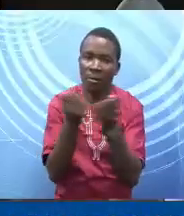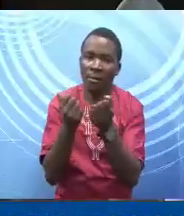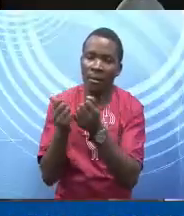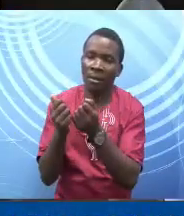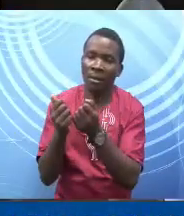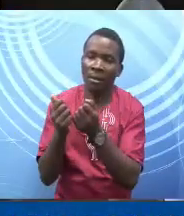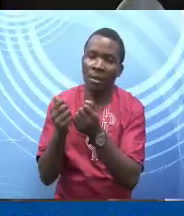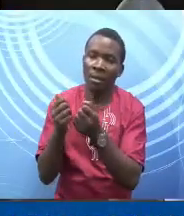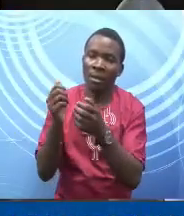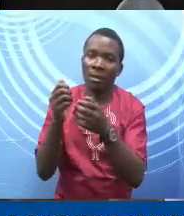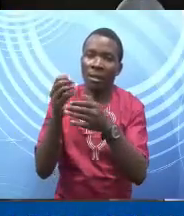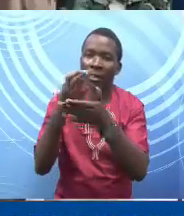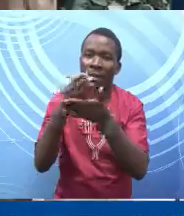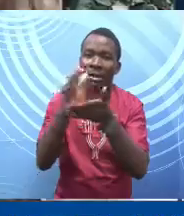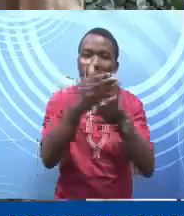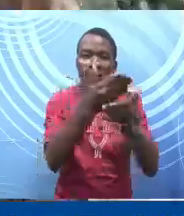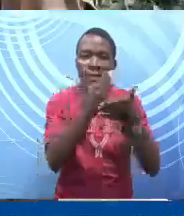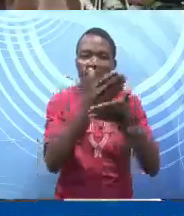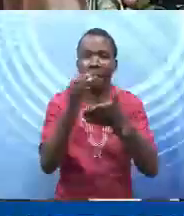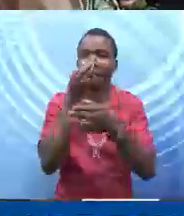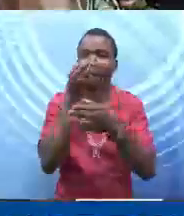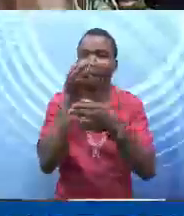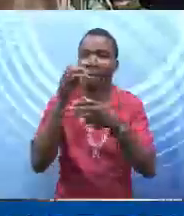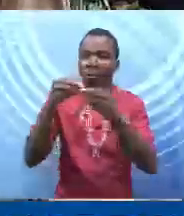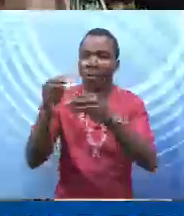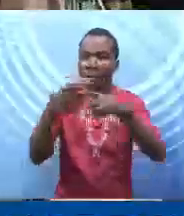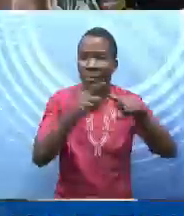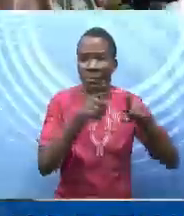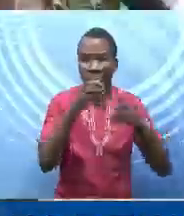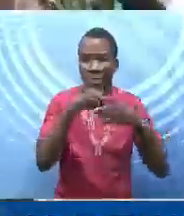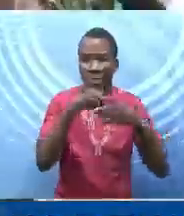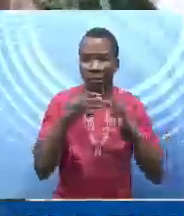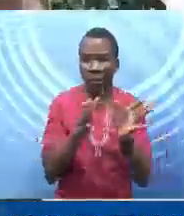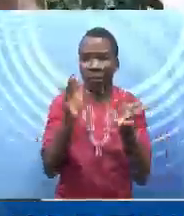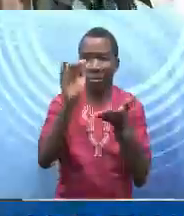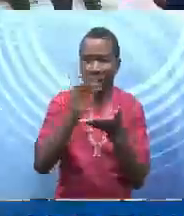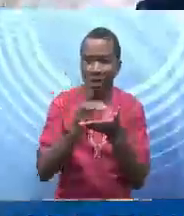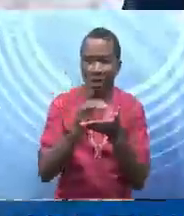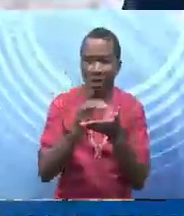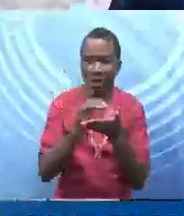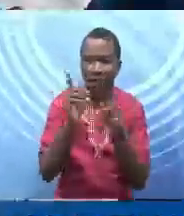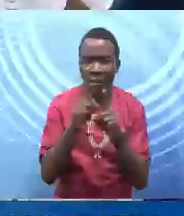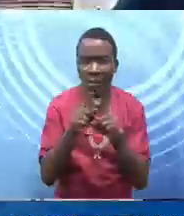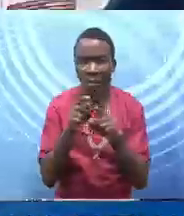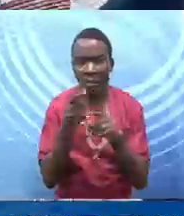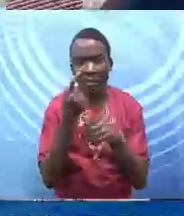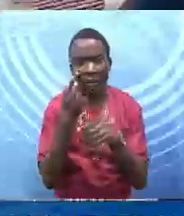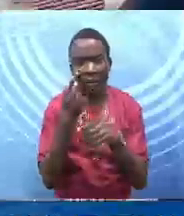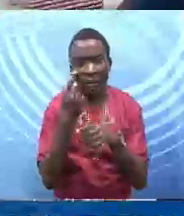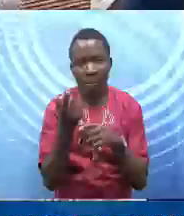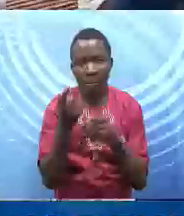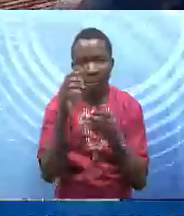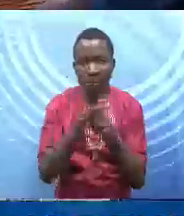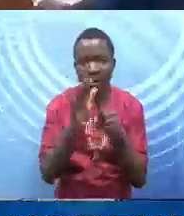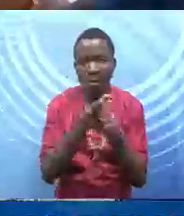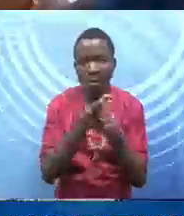zigeze ibiribwa kuri ya masoko. Muri rusange bwaragabanutse. Niyo birebye ubucucike bwari buhari, bwari